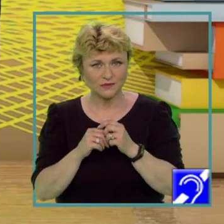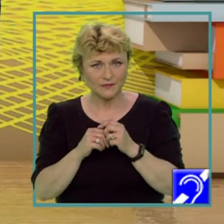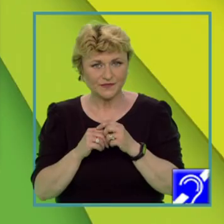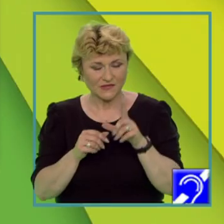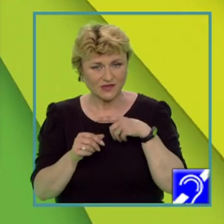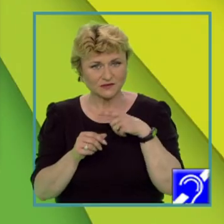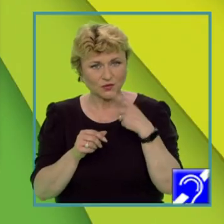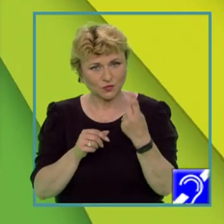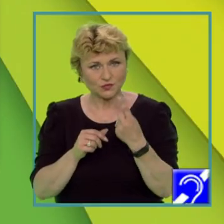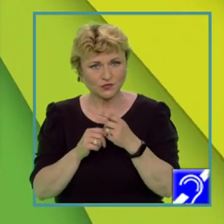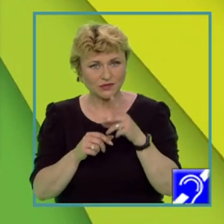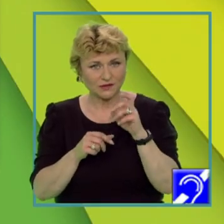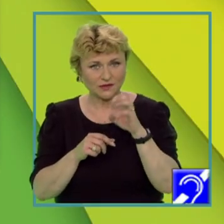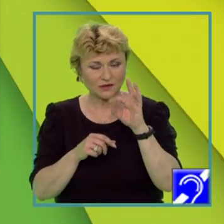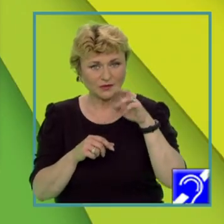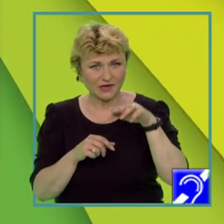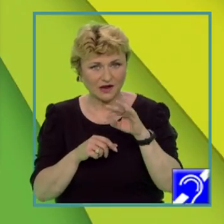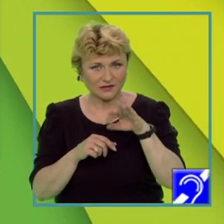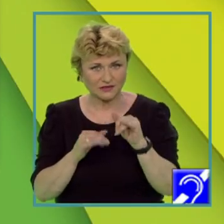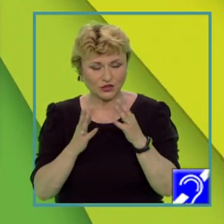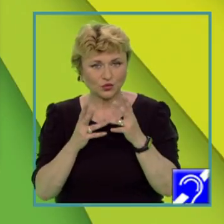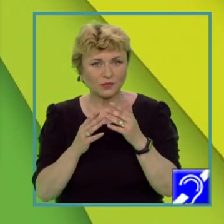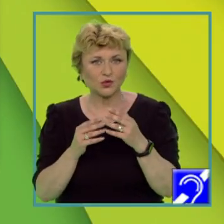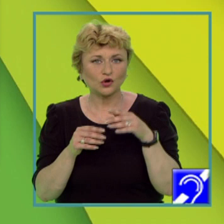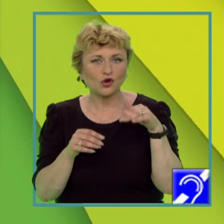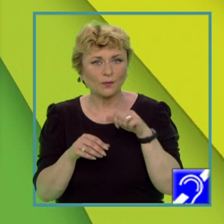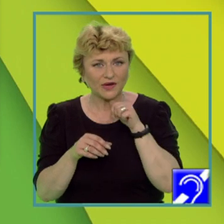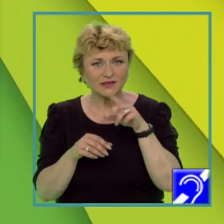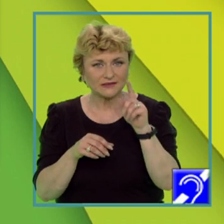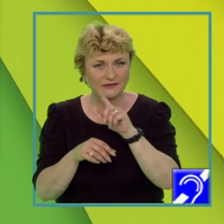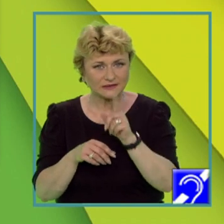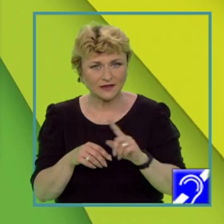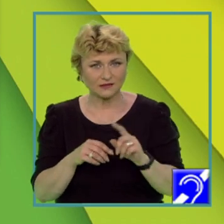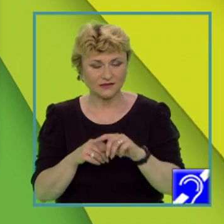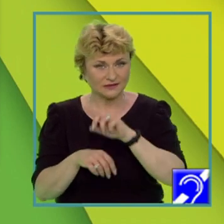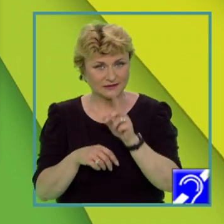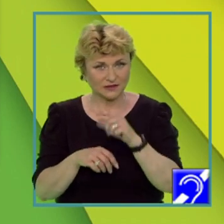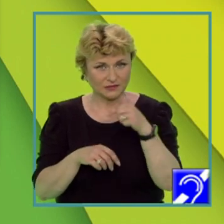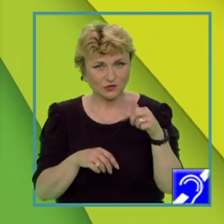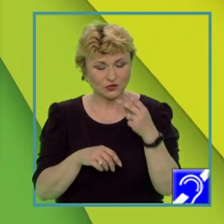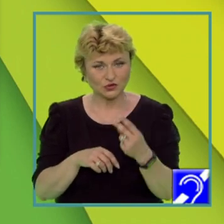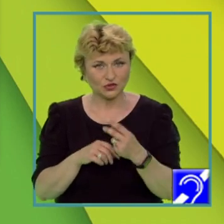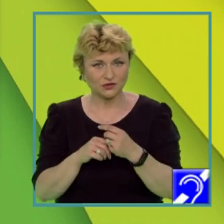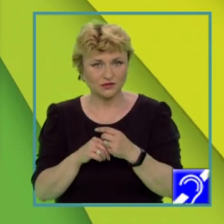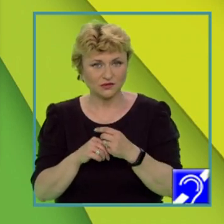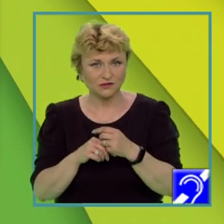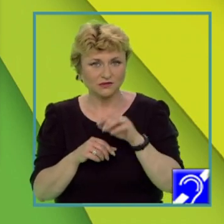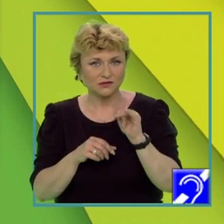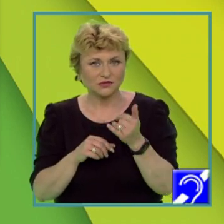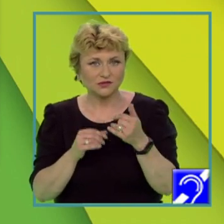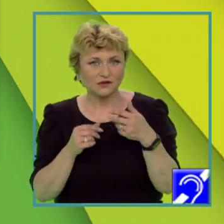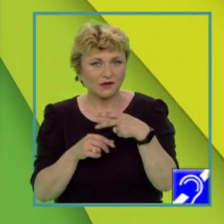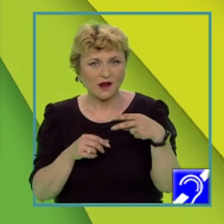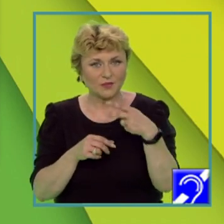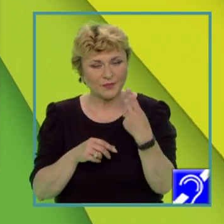1 determinați numărul complex z pentru care Zet minus 2 ori de conjugat este egal cu minus